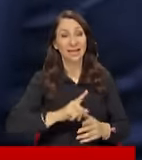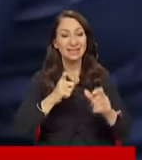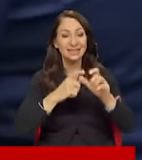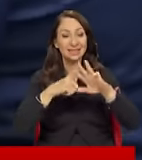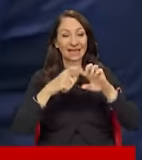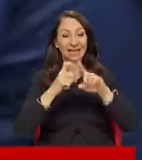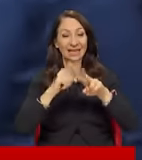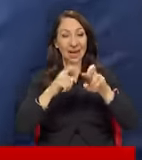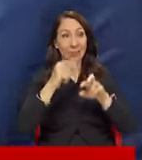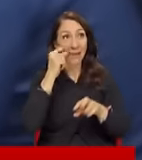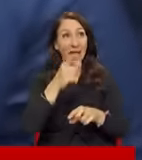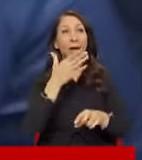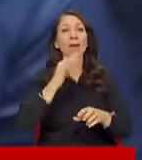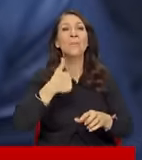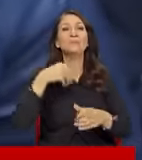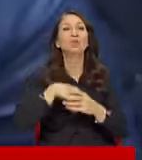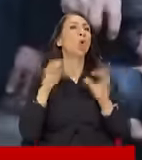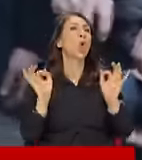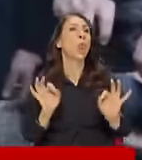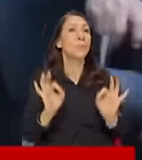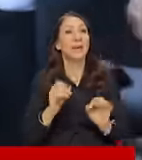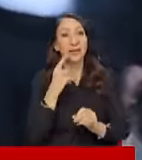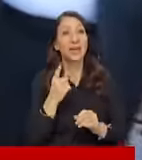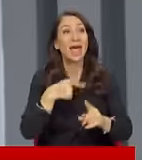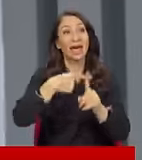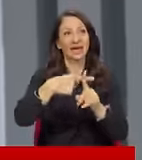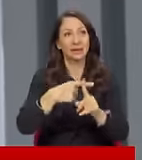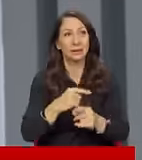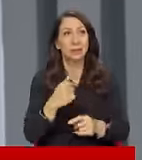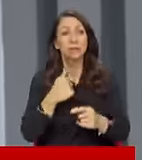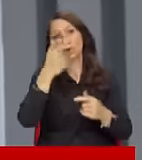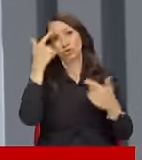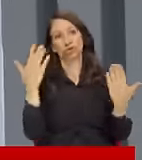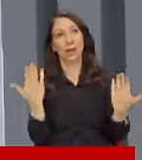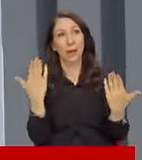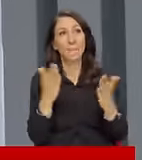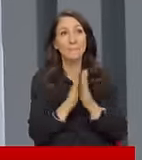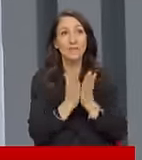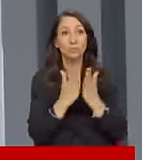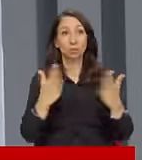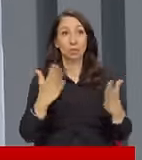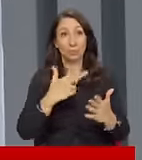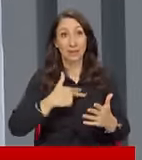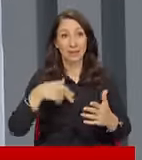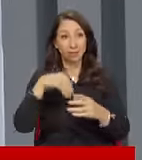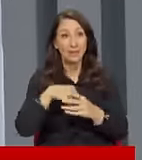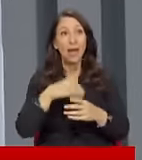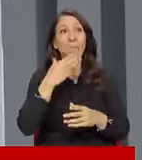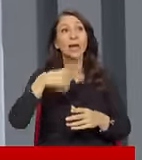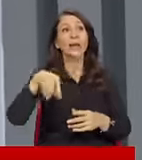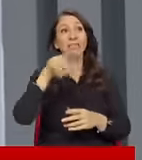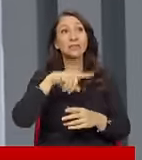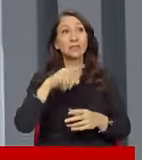Serdar Soydan, emekliler bizim için önemli dedi ve ekledi. Biz inşallah Mersin Büyükşehir bünyesinde